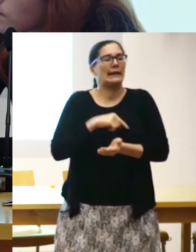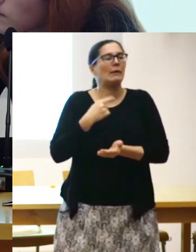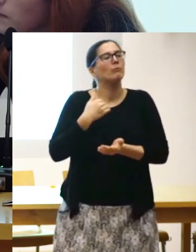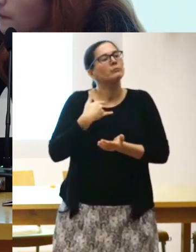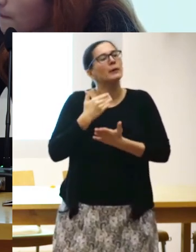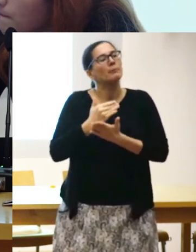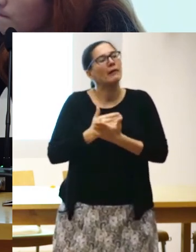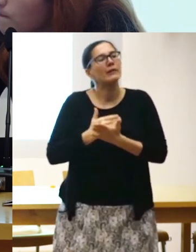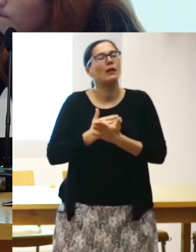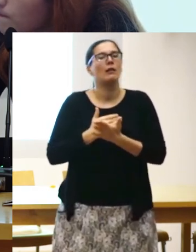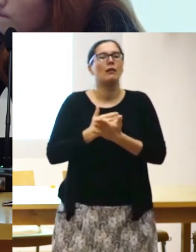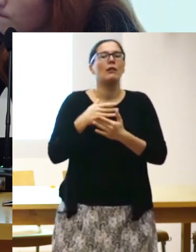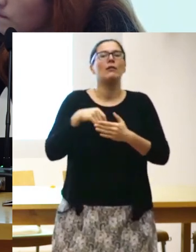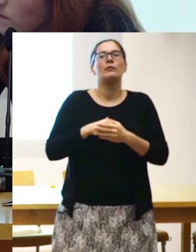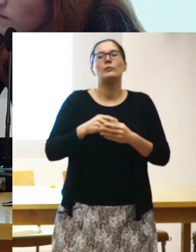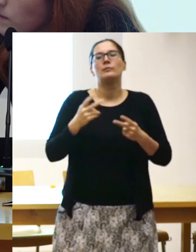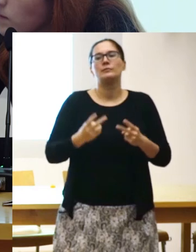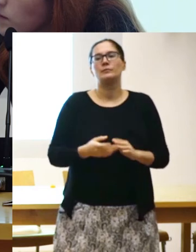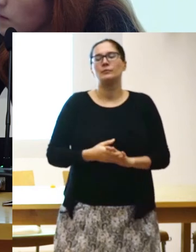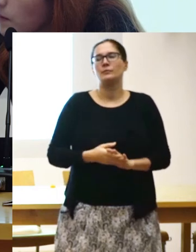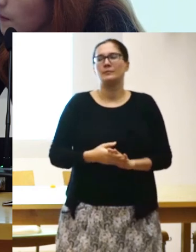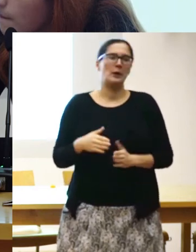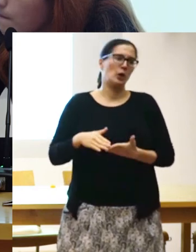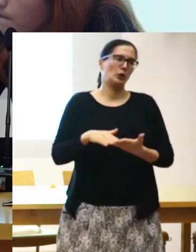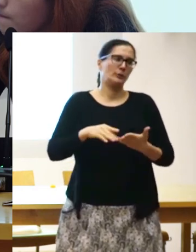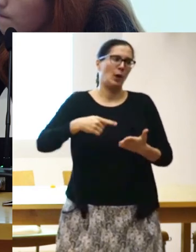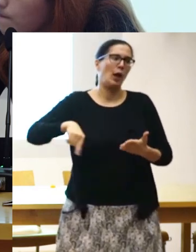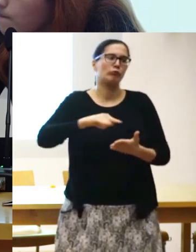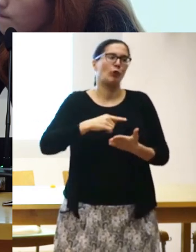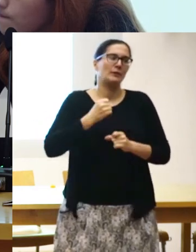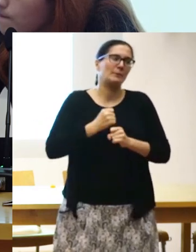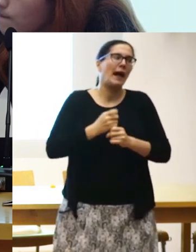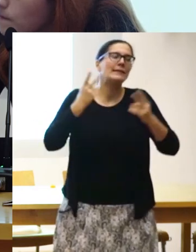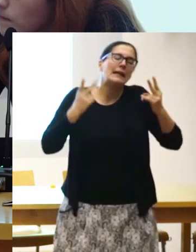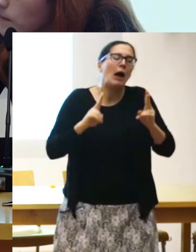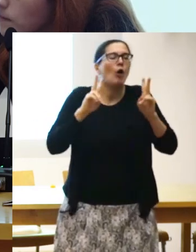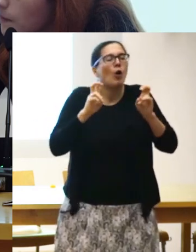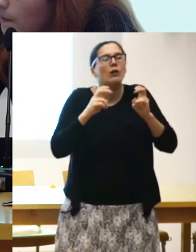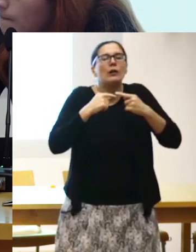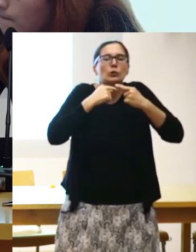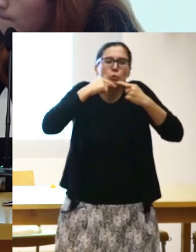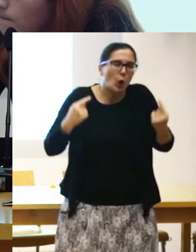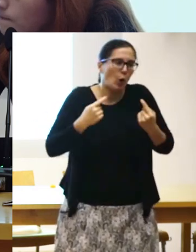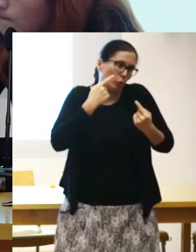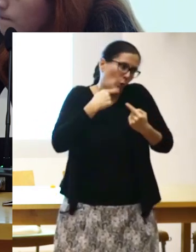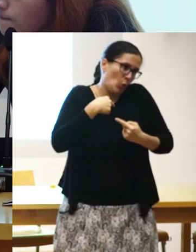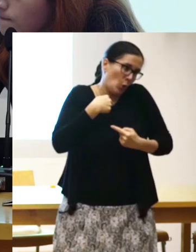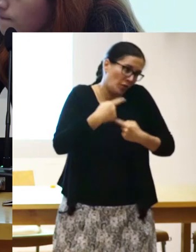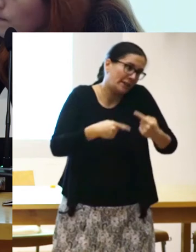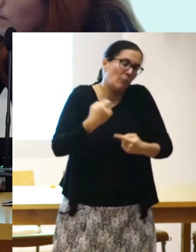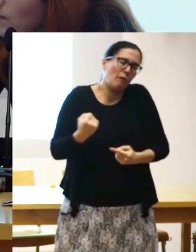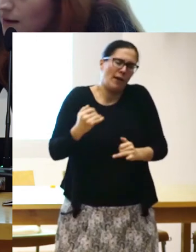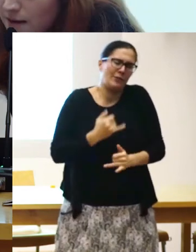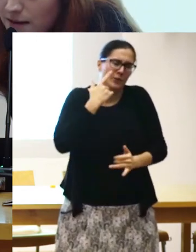náš tým je v podstatě, nebo to fungování společnosti je takovým experimentem a uvidíme, jestli to bude fungovat nebo